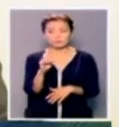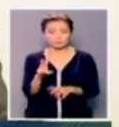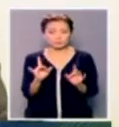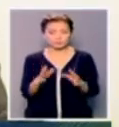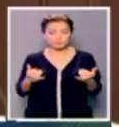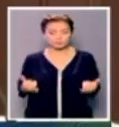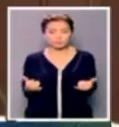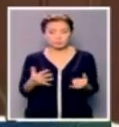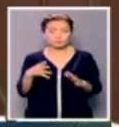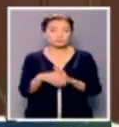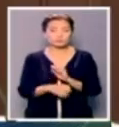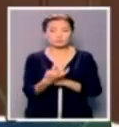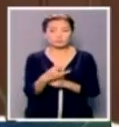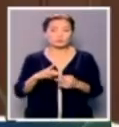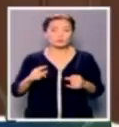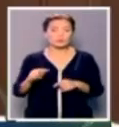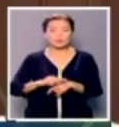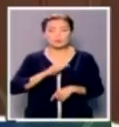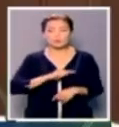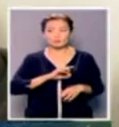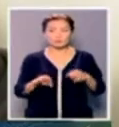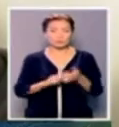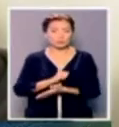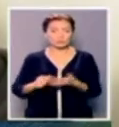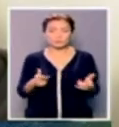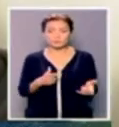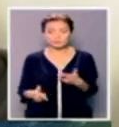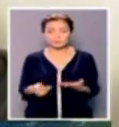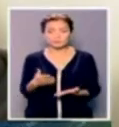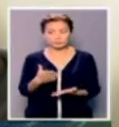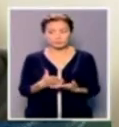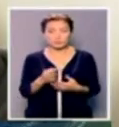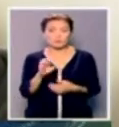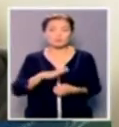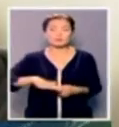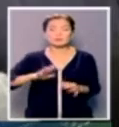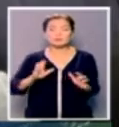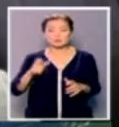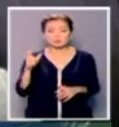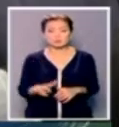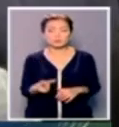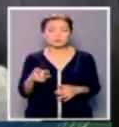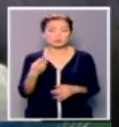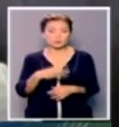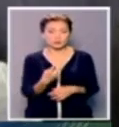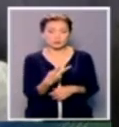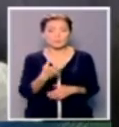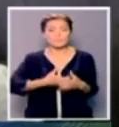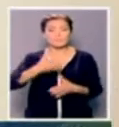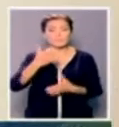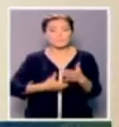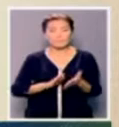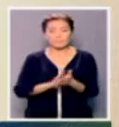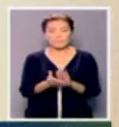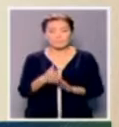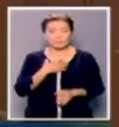мәлімдеуінше, бүгінде оның 14-ін ауыстыру үшін жобалық сметалық құжаттар жасақталған. Ал облыс әкімінің орынбасарын қалған 32 лифтінің жай-күйі